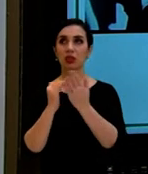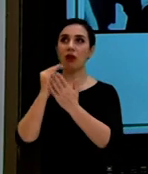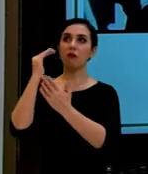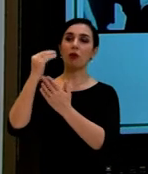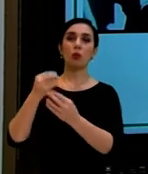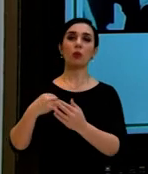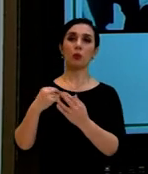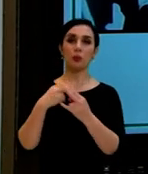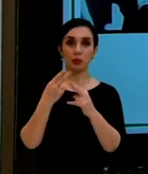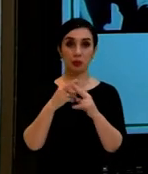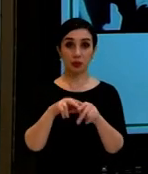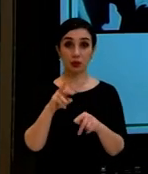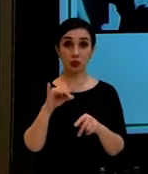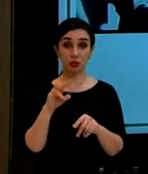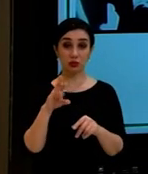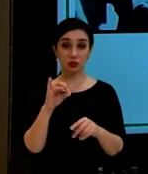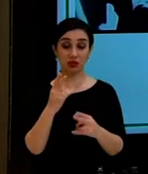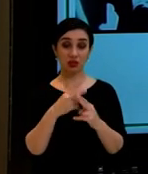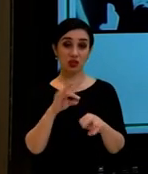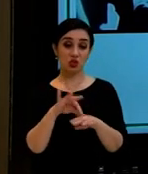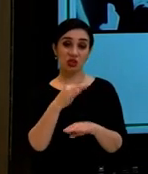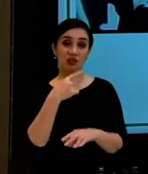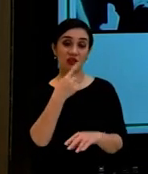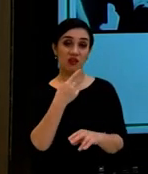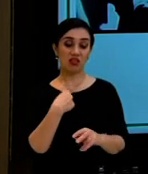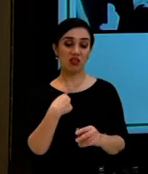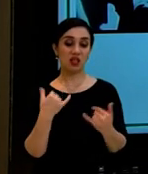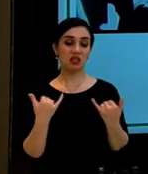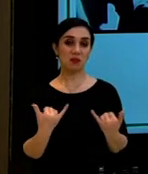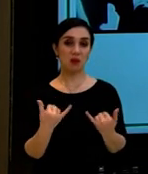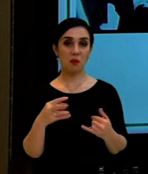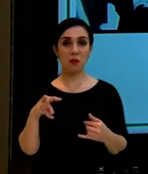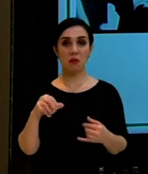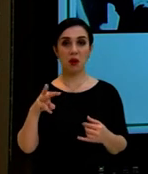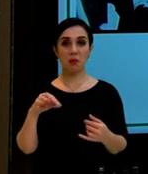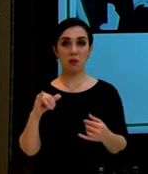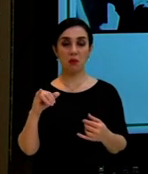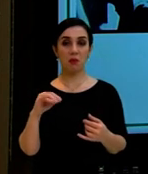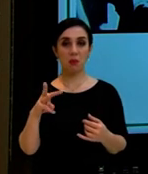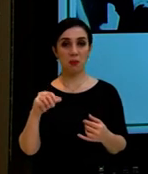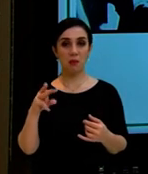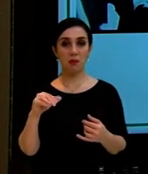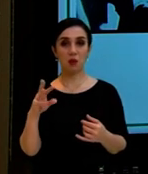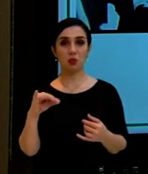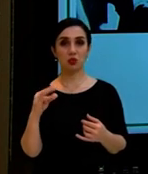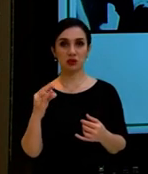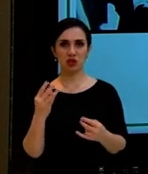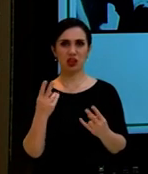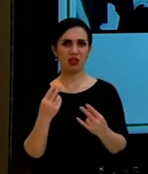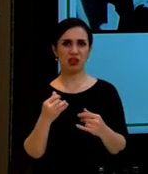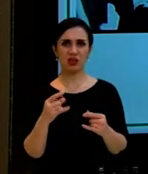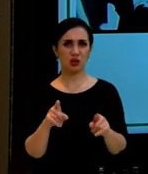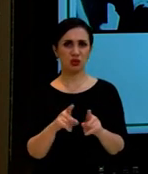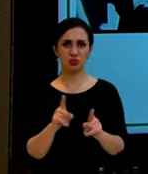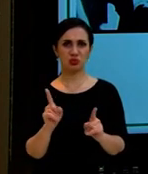господин журден говорит жене я теперь мамамуши госпожа это ещё